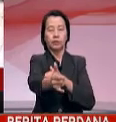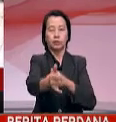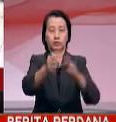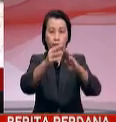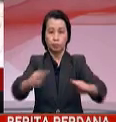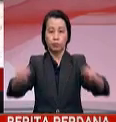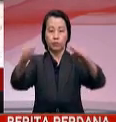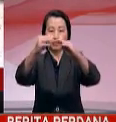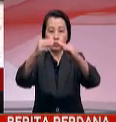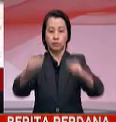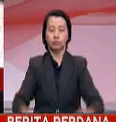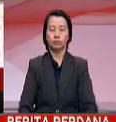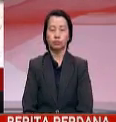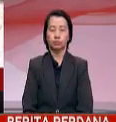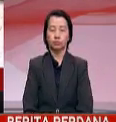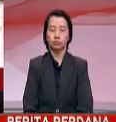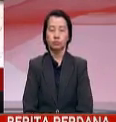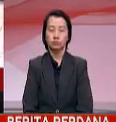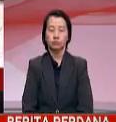masjid.